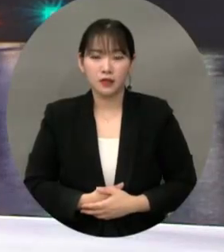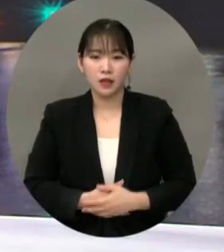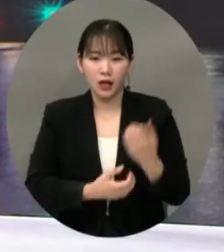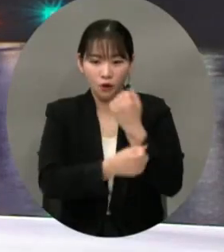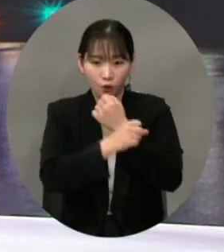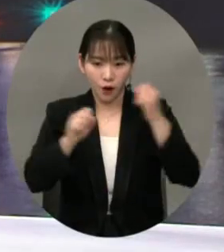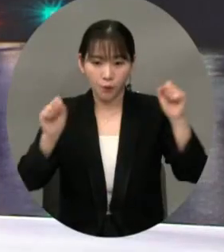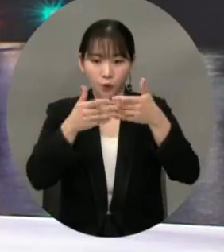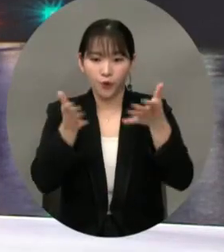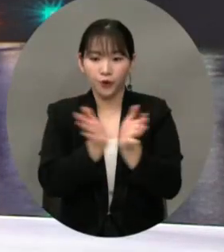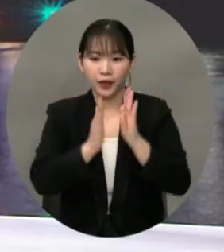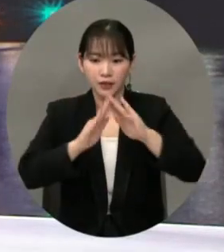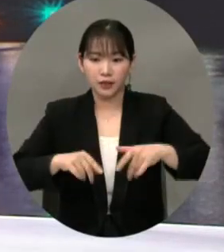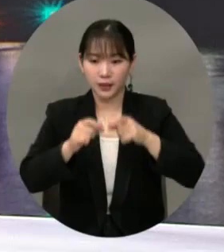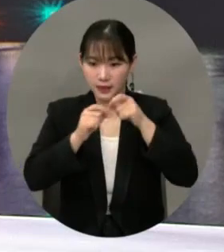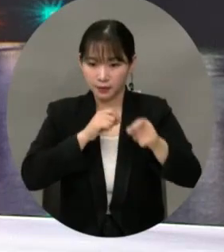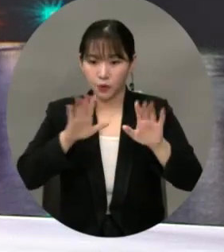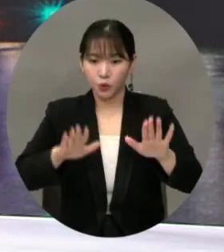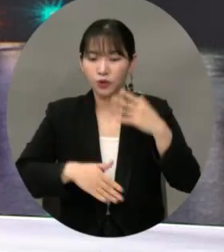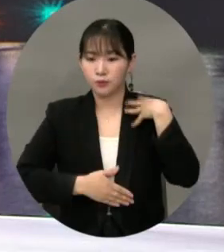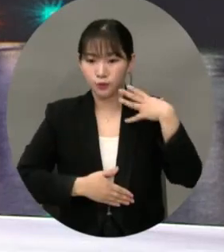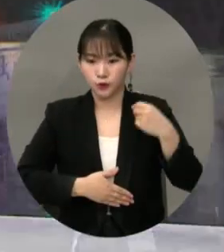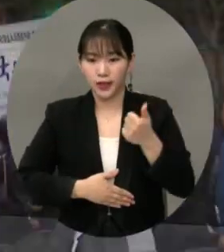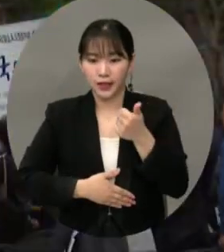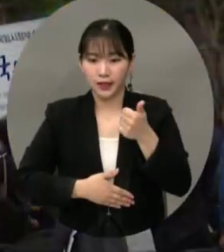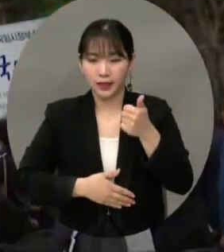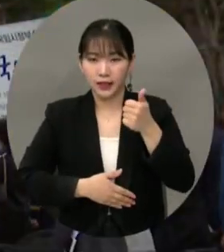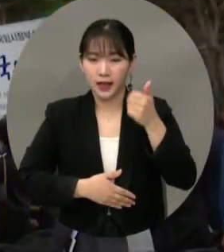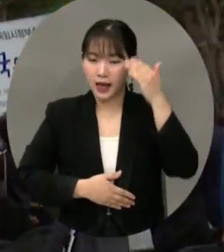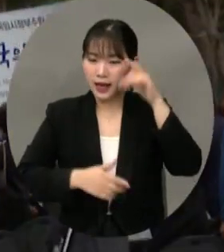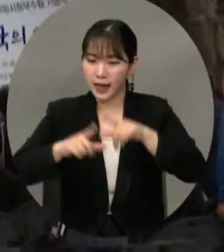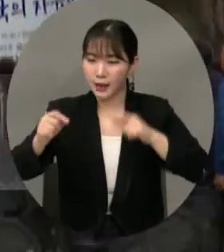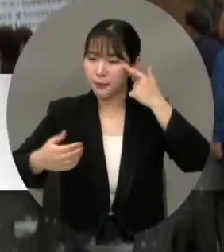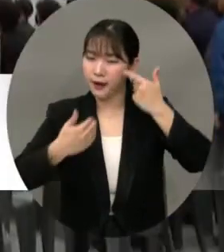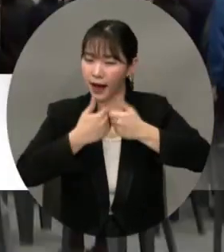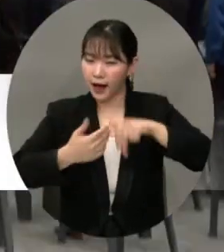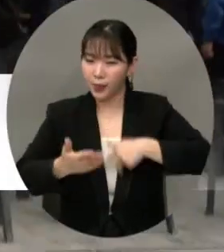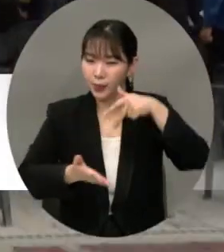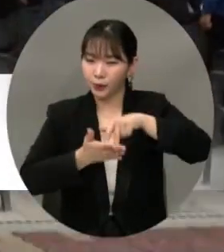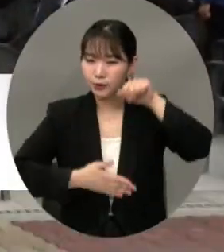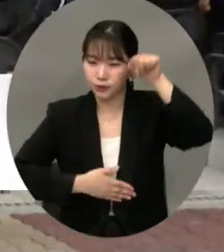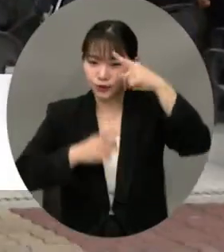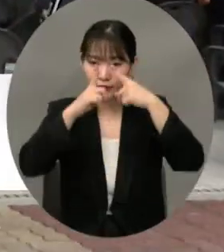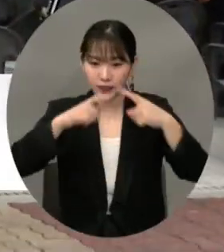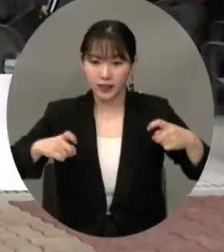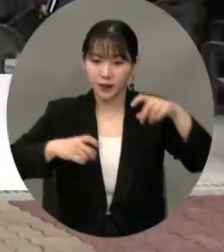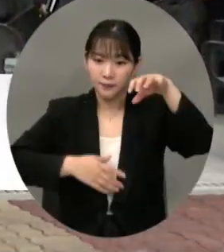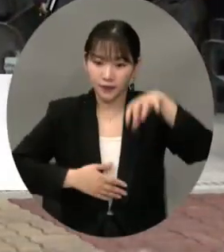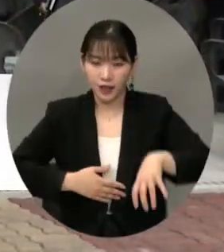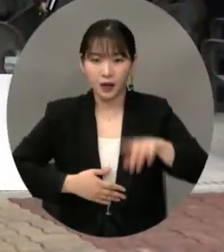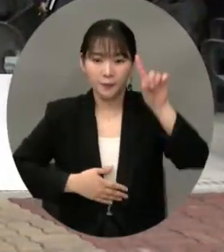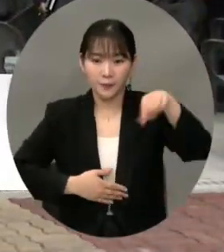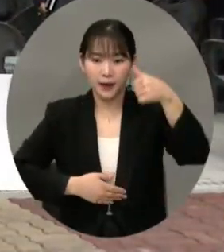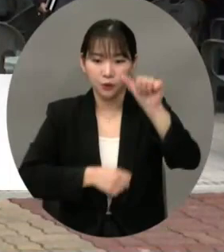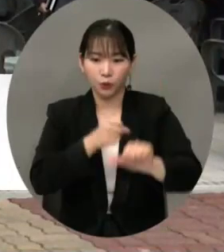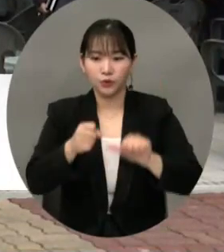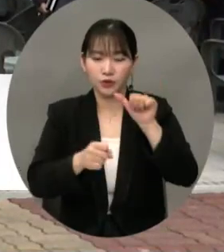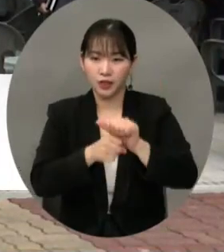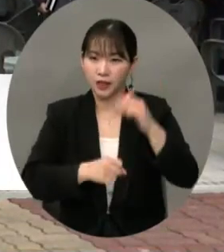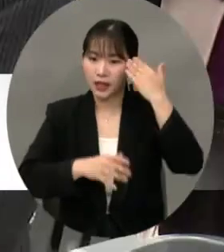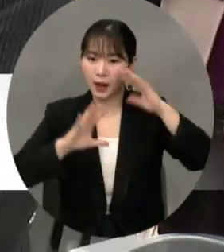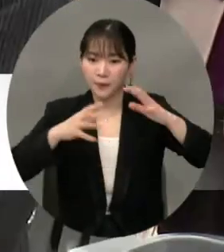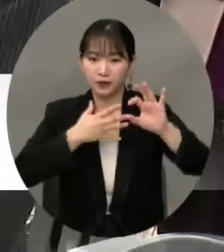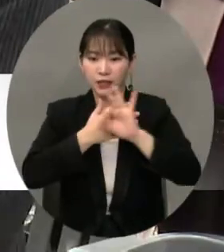광복회 전라남도 지부는 오늘 무안군 항일 독립운동 기념탑에서 제105주년 대한민국 임시정부